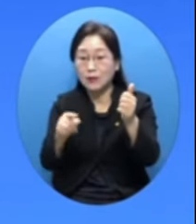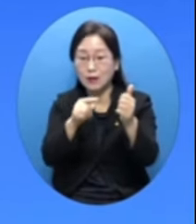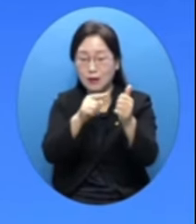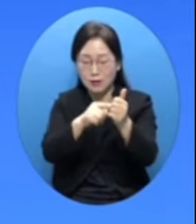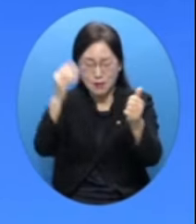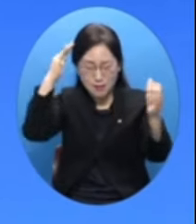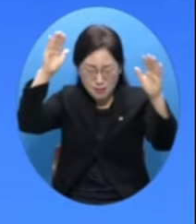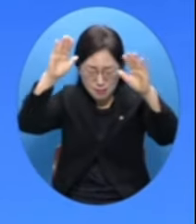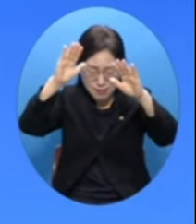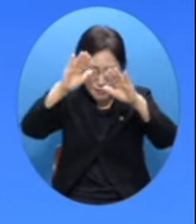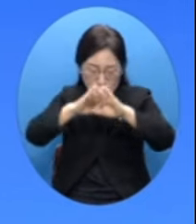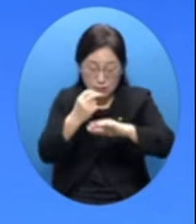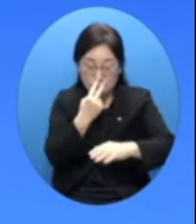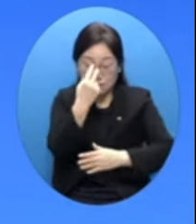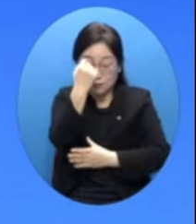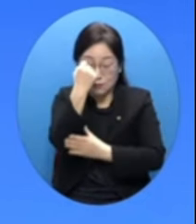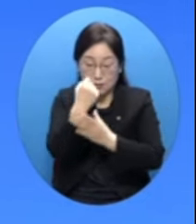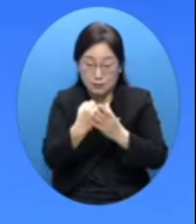컴컴하고 악취가 나고